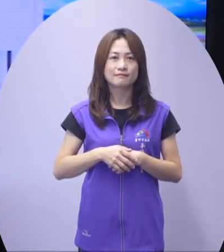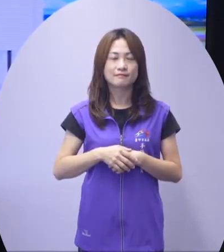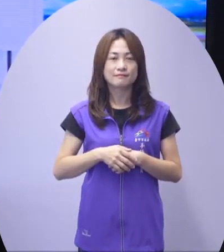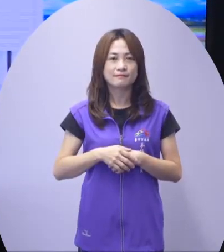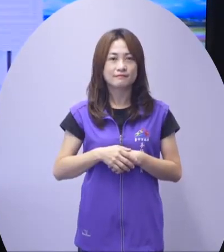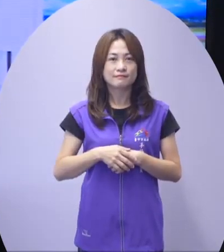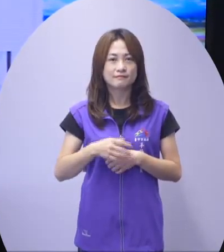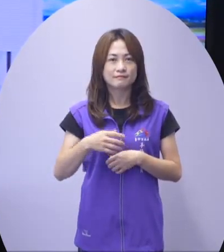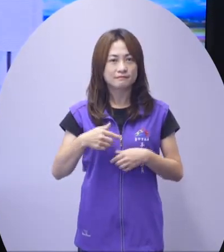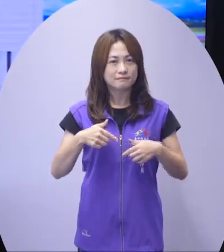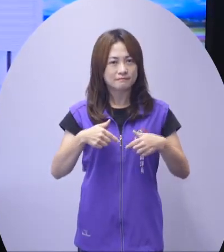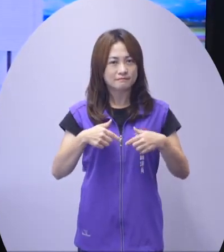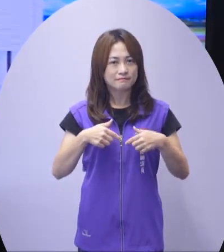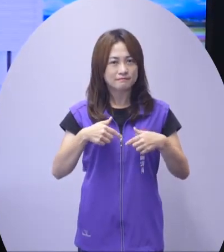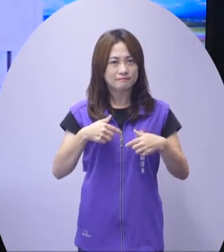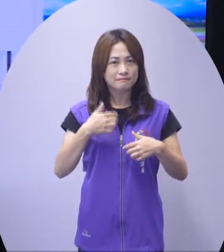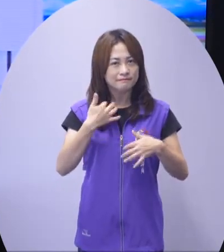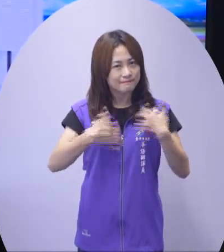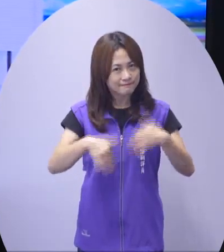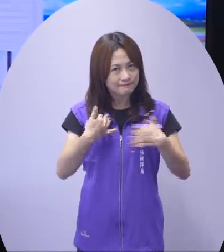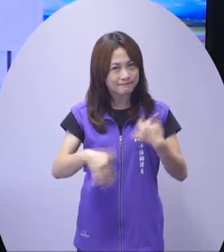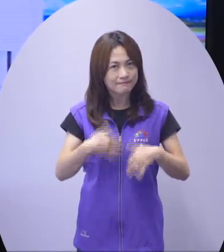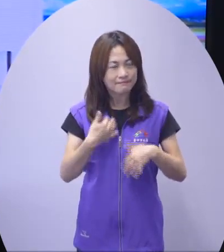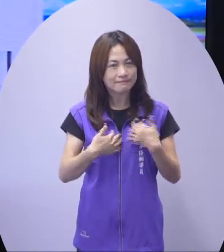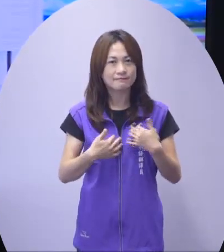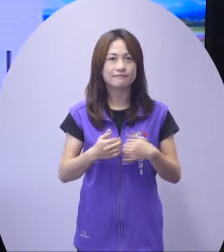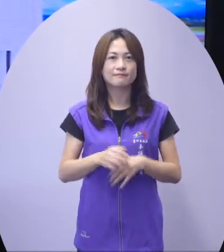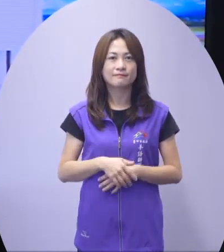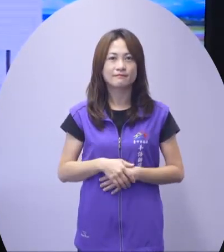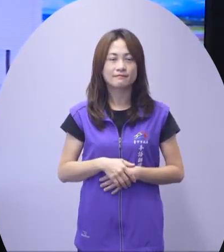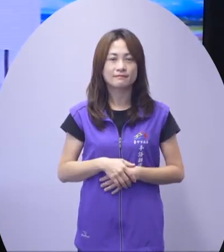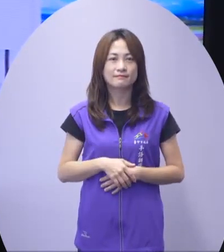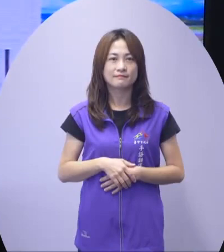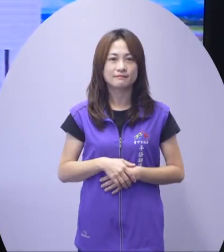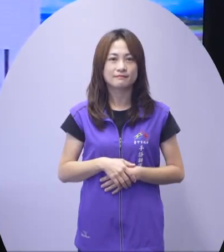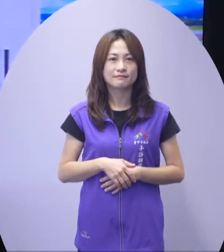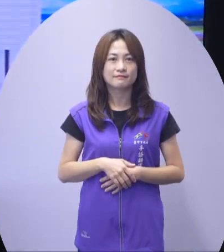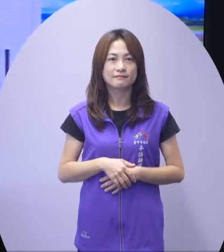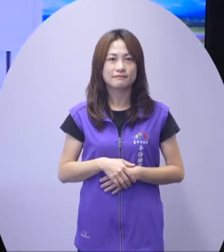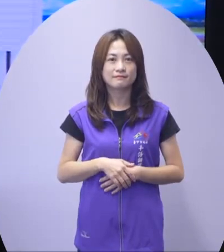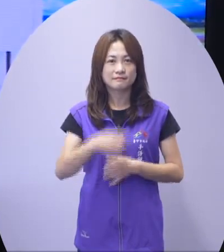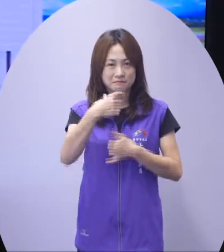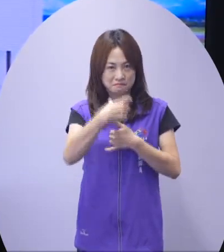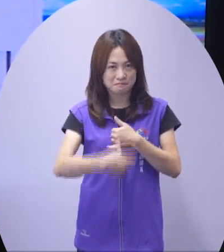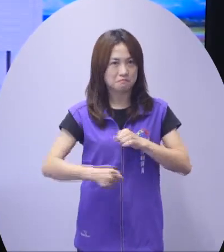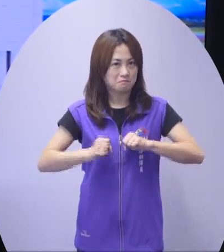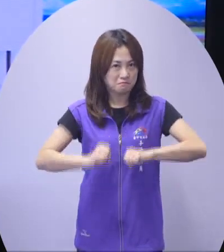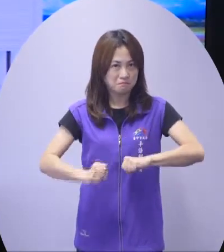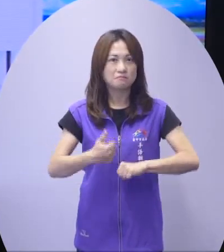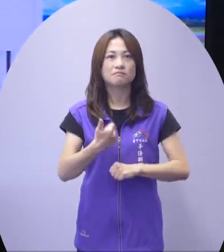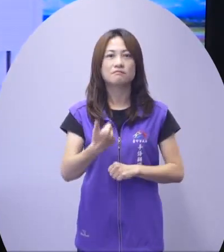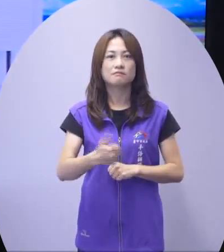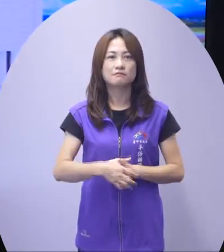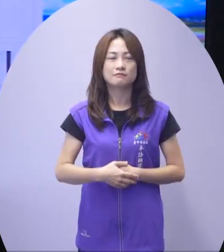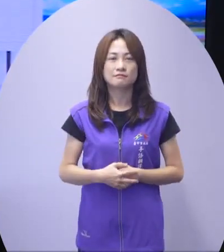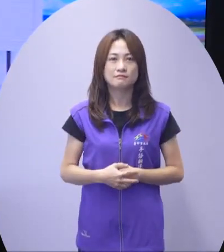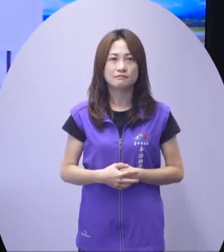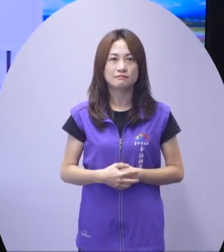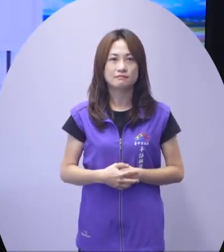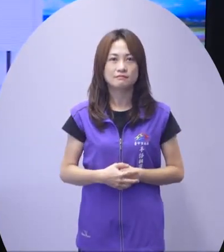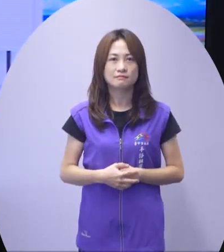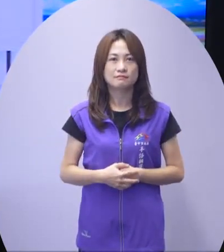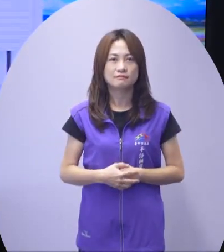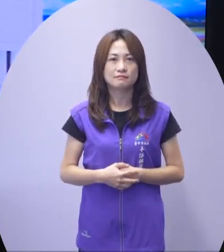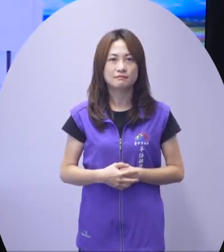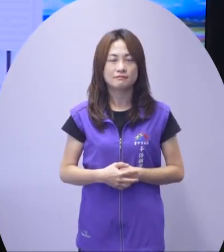呢，心情会特别愉快，对他心理来讲会特别的好，有特别带来他的这样的一个有这